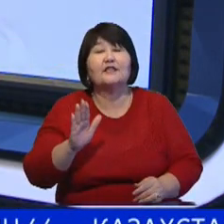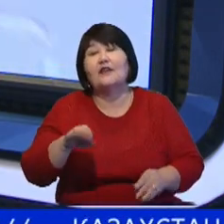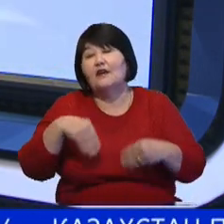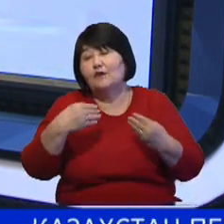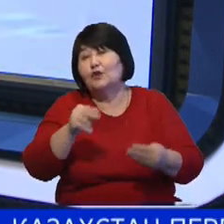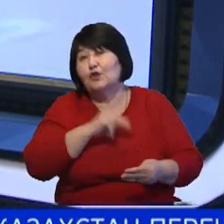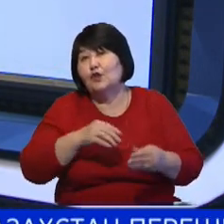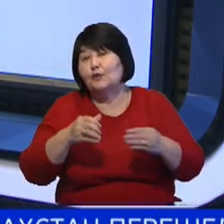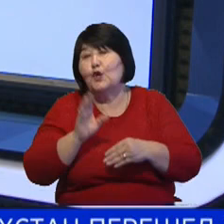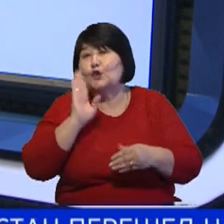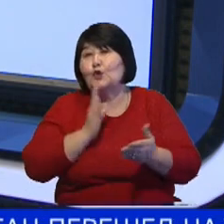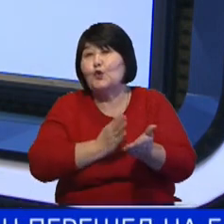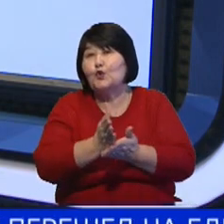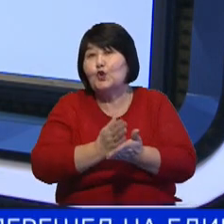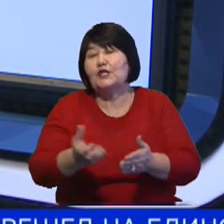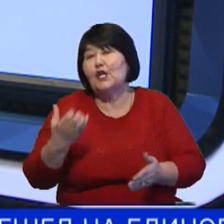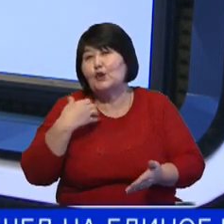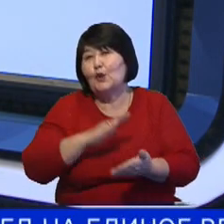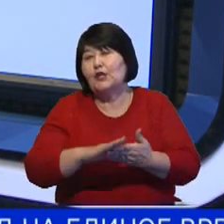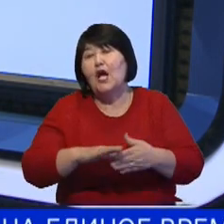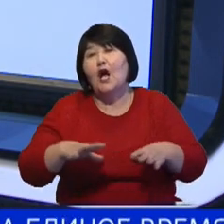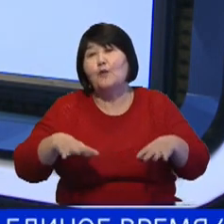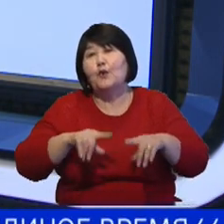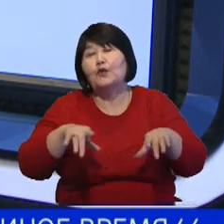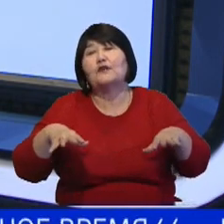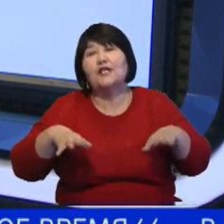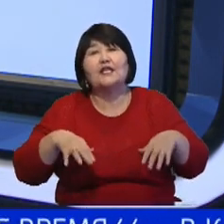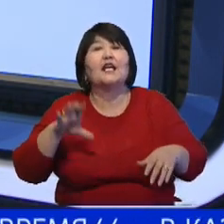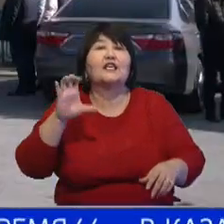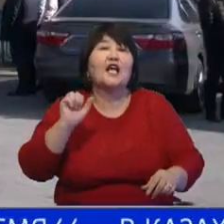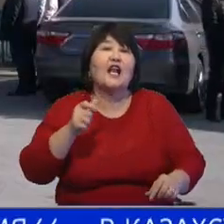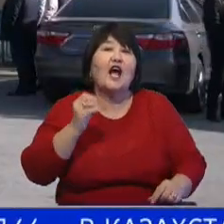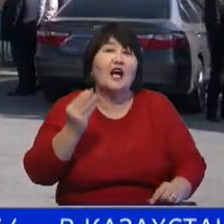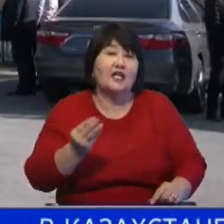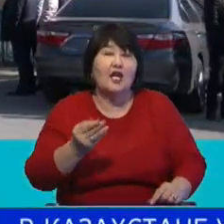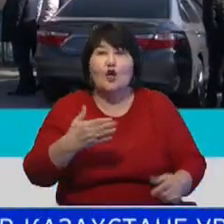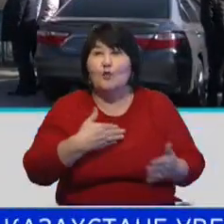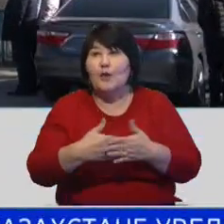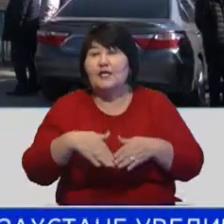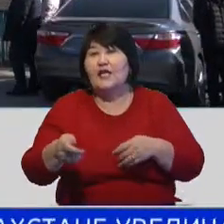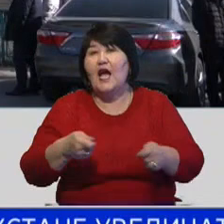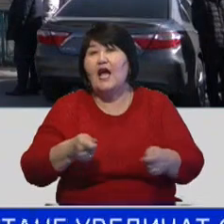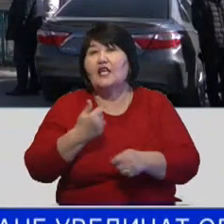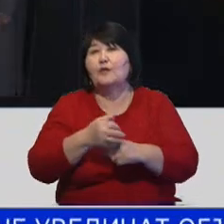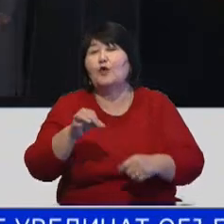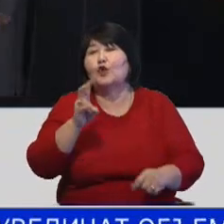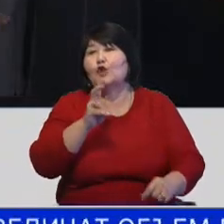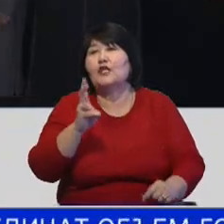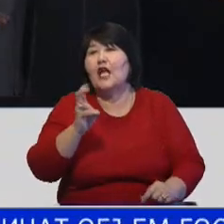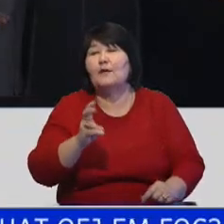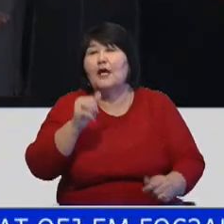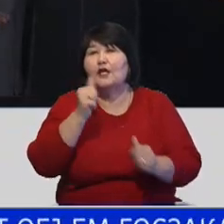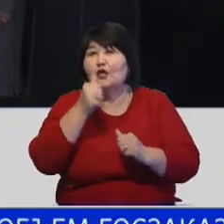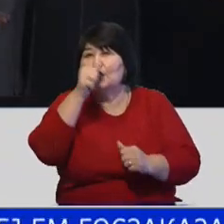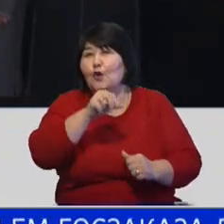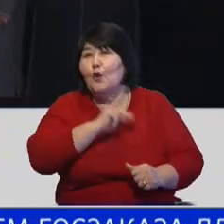работников предприятия СЖС и Кызылорда тазалығы путевки в санаторий Сарагаш. По инициативе акима области Нурбека Налибаева ежегодно